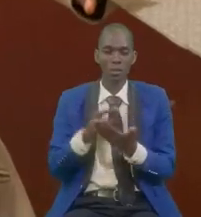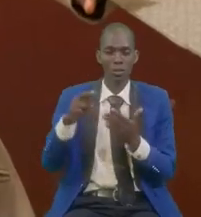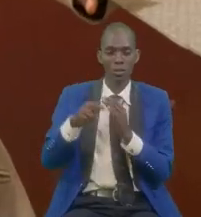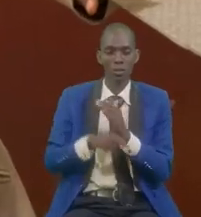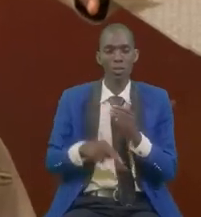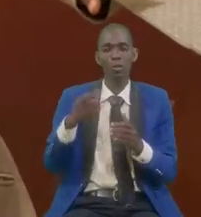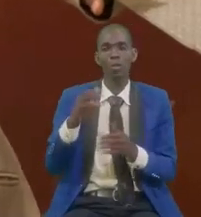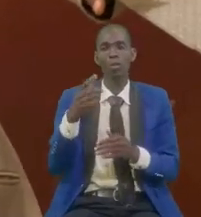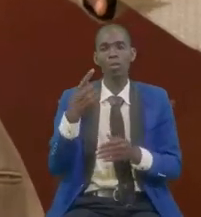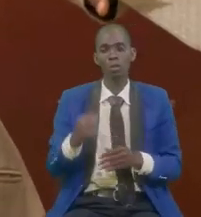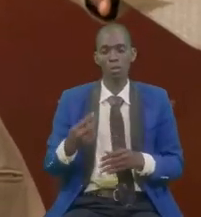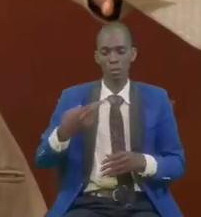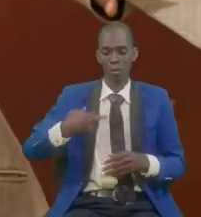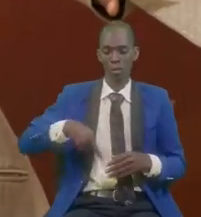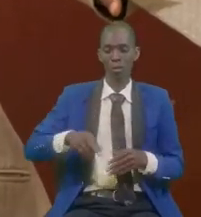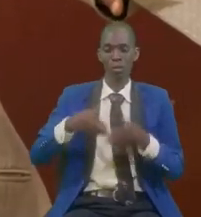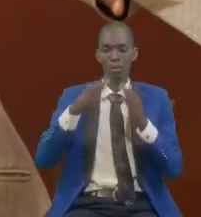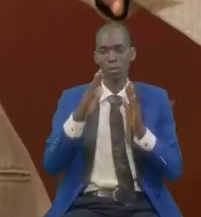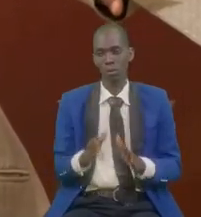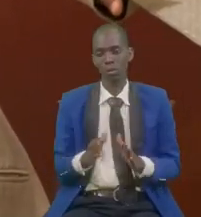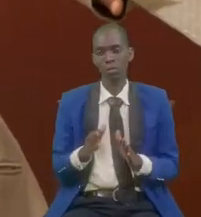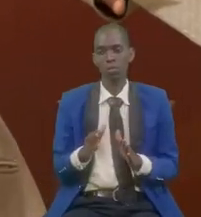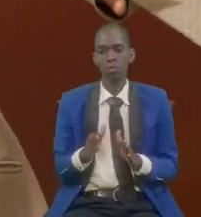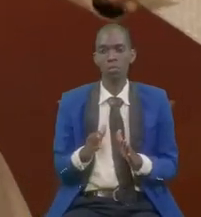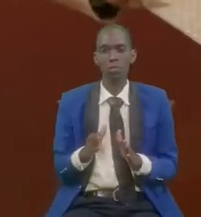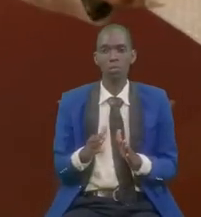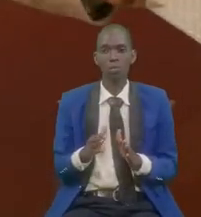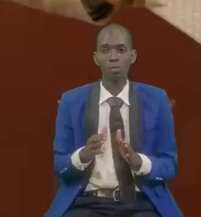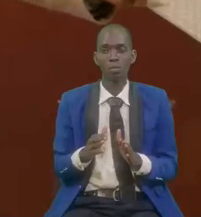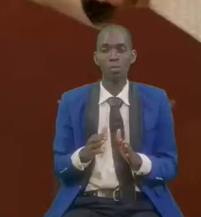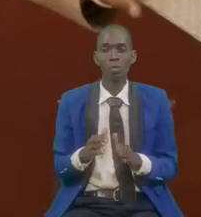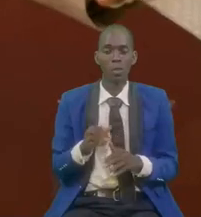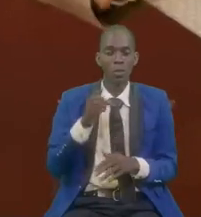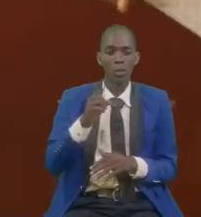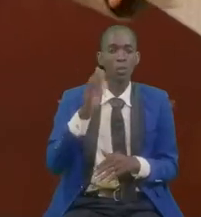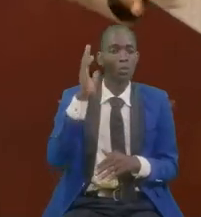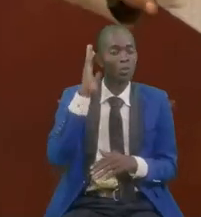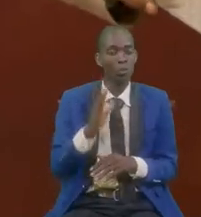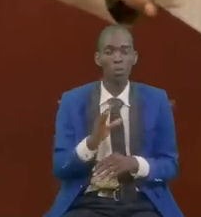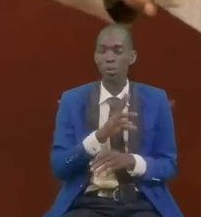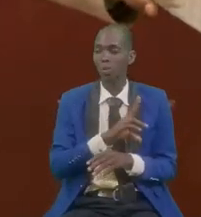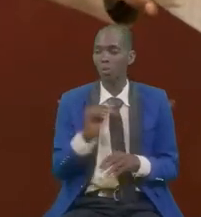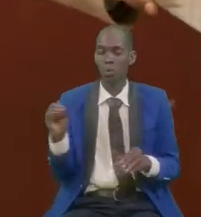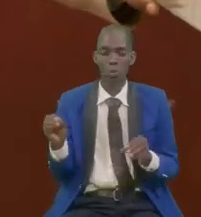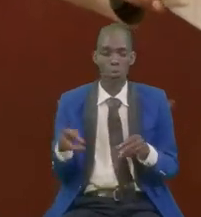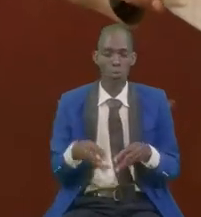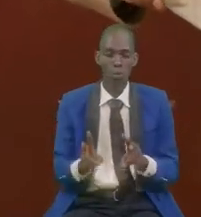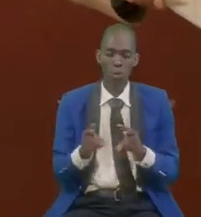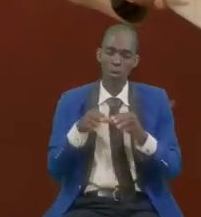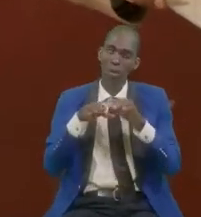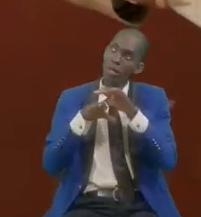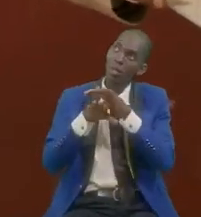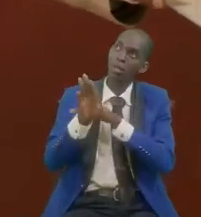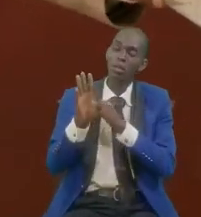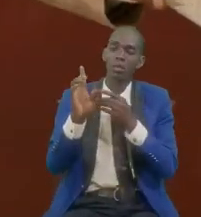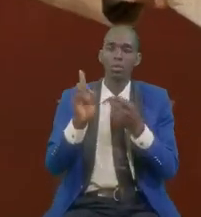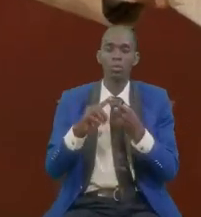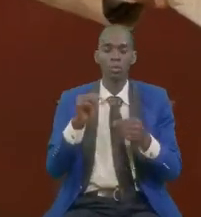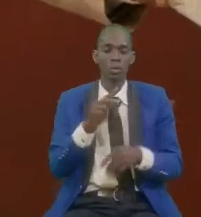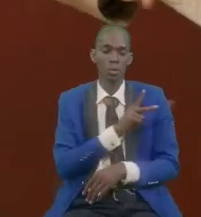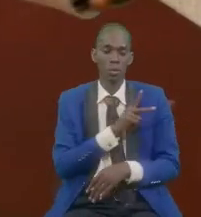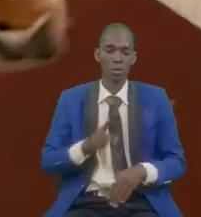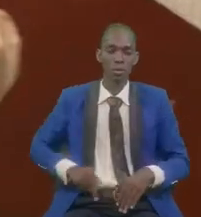si votre justice ne surpasse celle des scribes et des pharisiens, vous n'entrerez pas dans